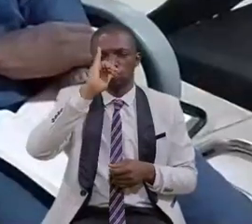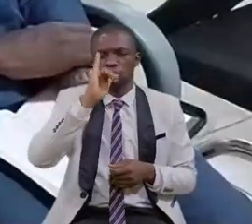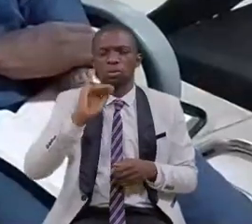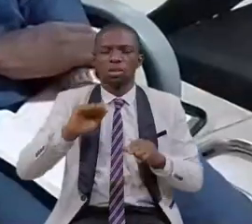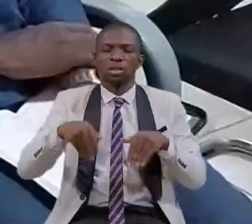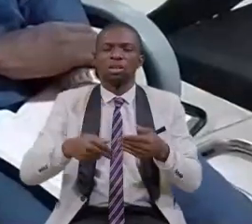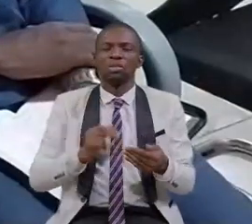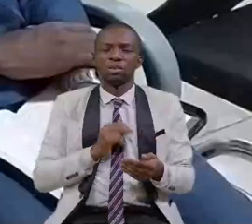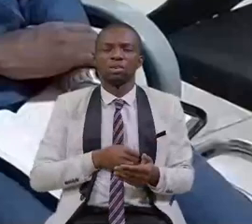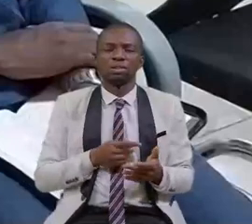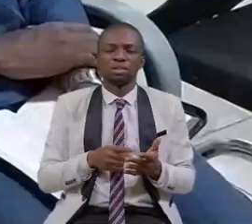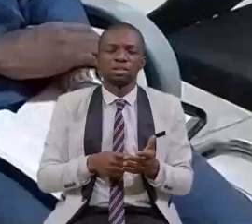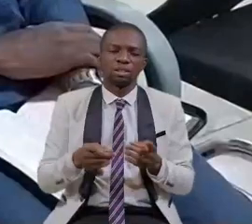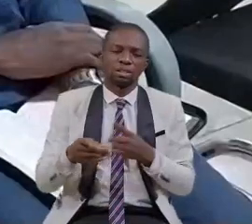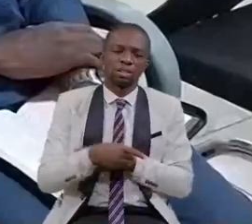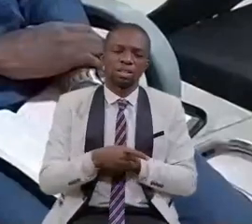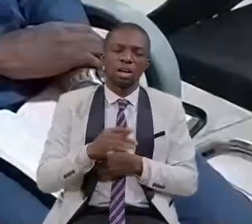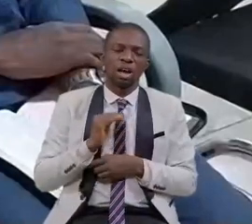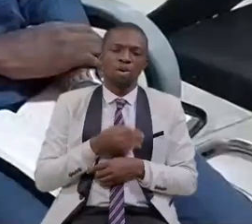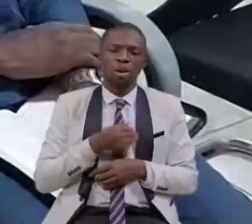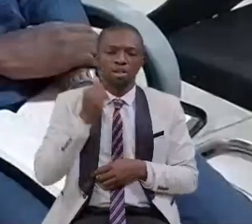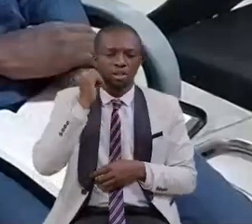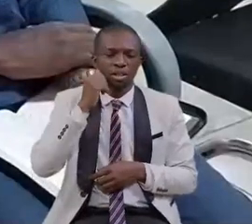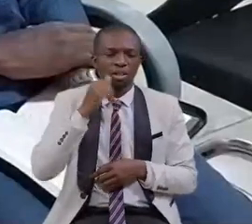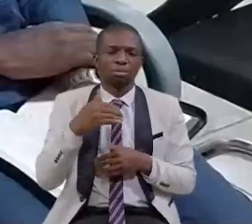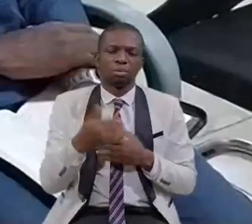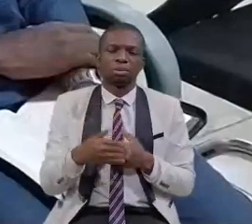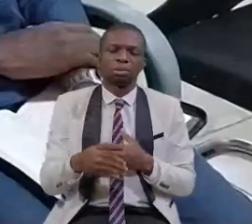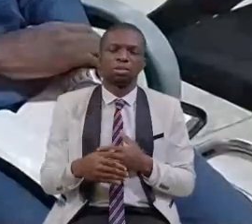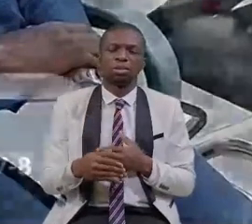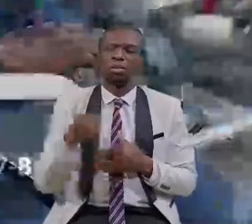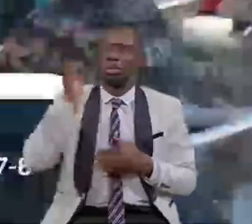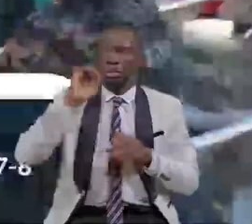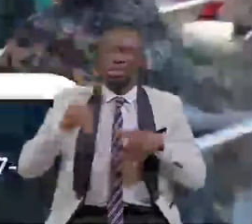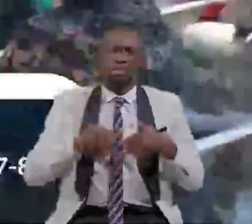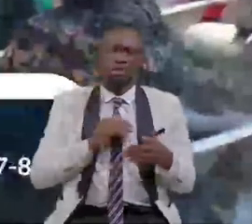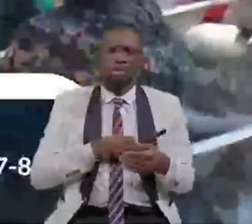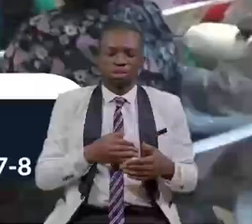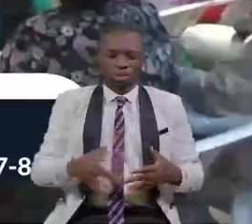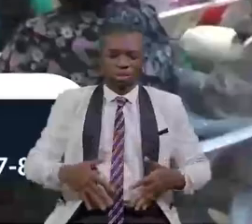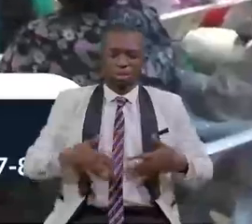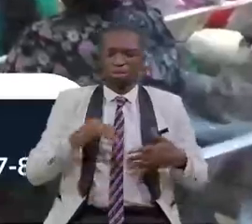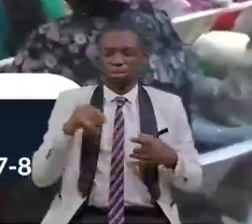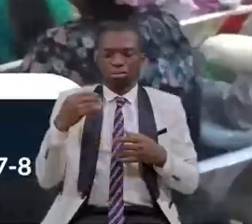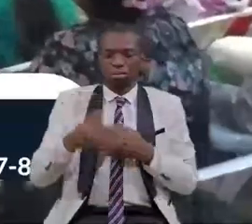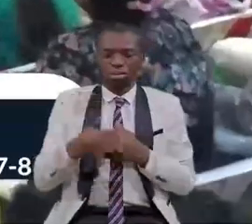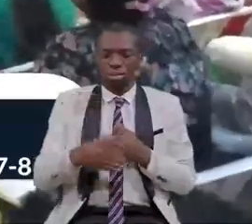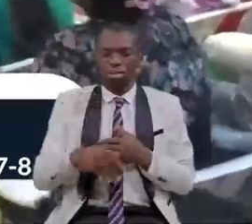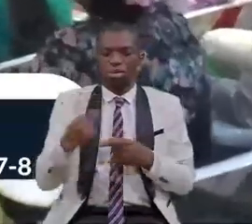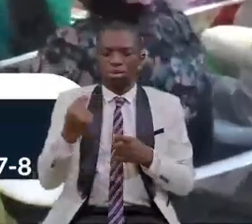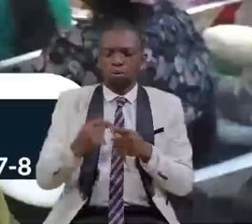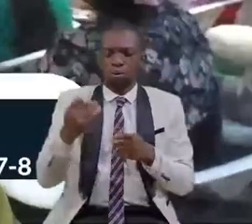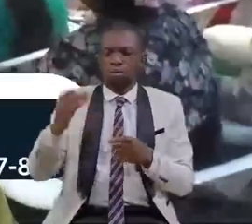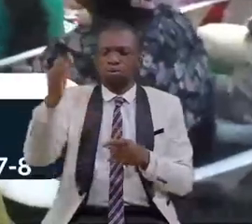Il nous a donné du pain vivant, le pain de vie, la parole de Dieu. C'est dans la Bible.